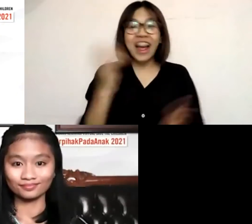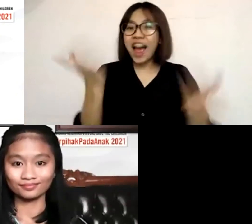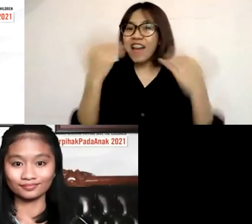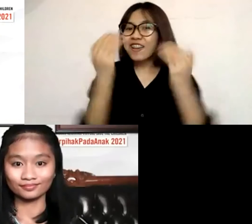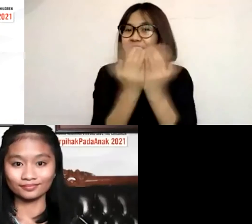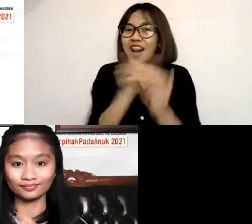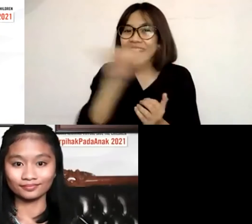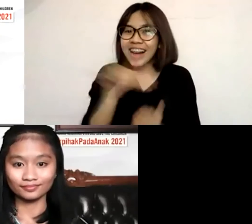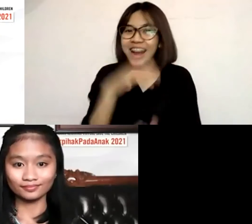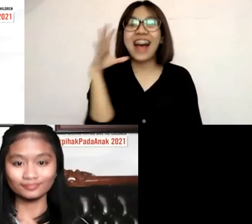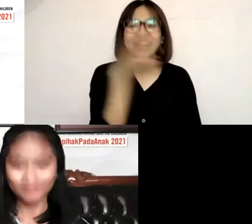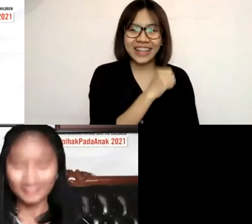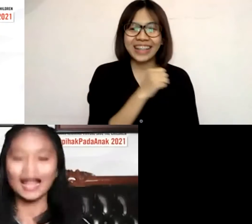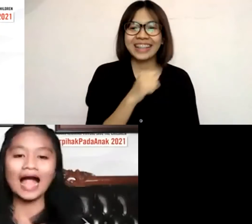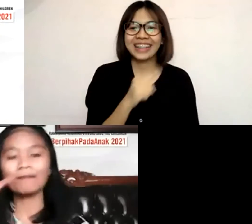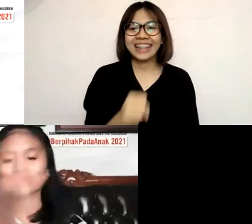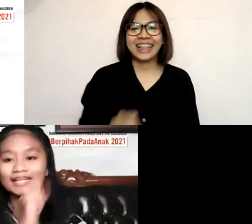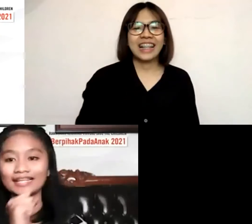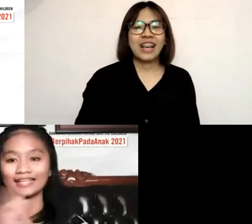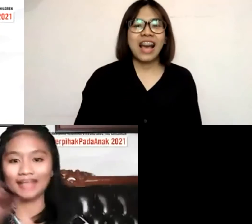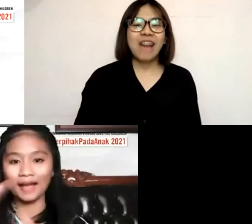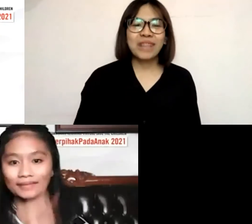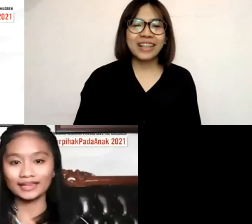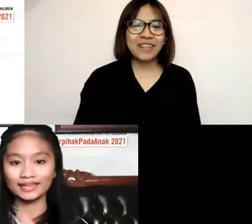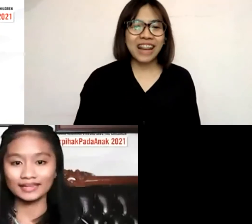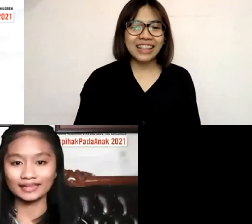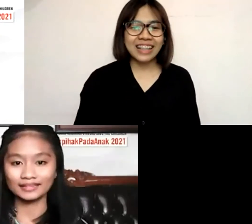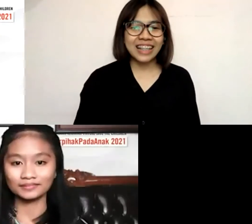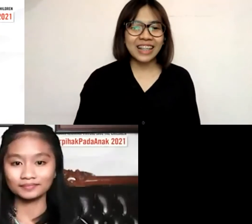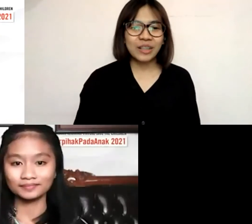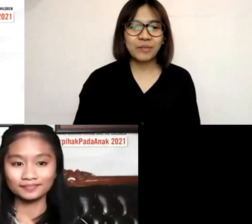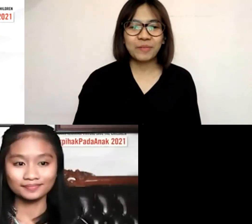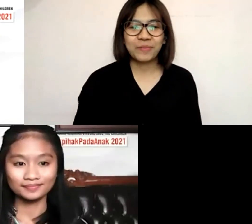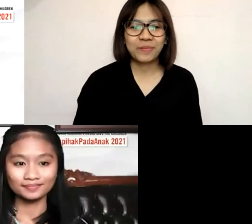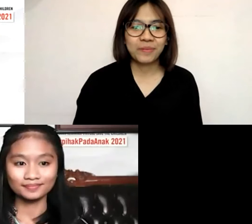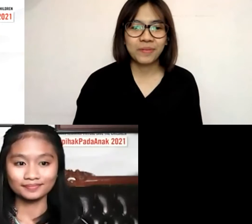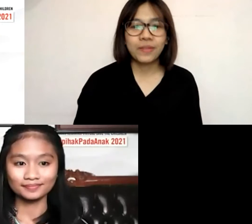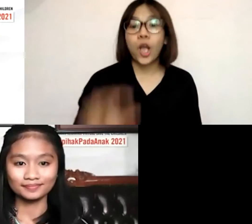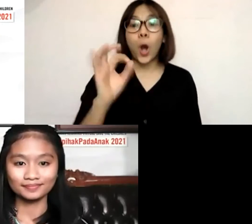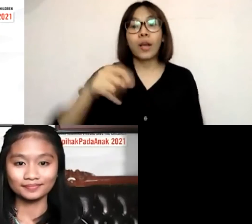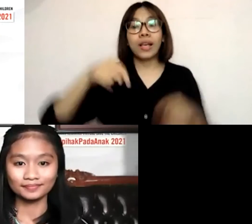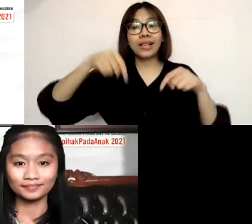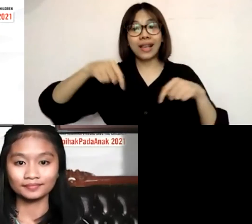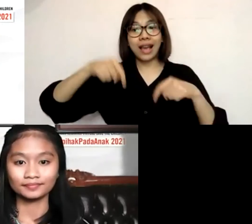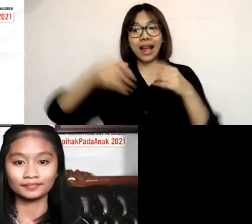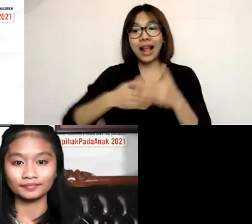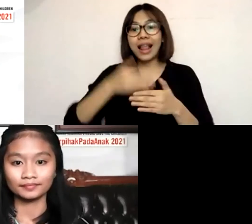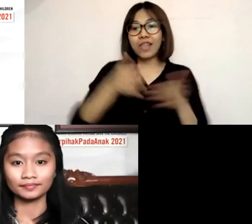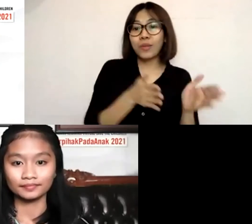ya. Amin, amin, amin, amin, amin, amin. Amin, terima kasih. Oke, saya mau geser